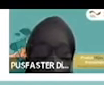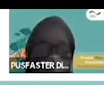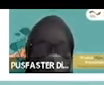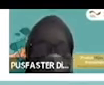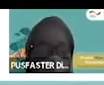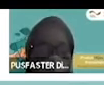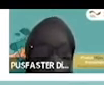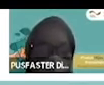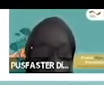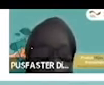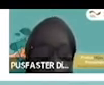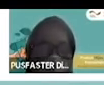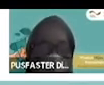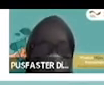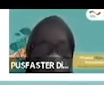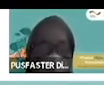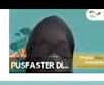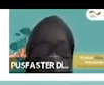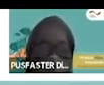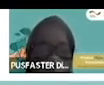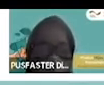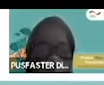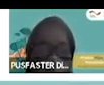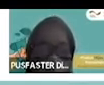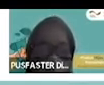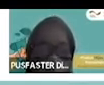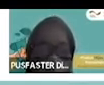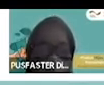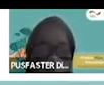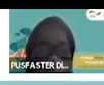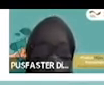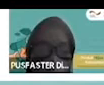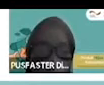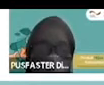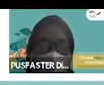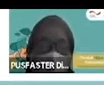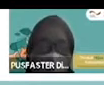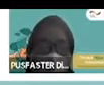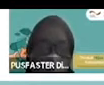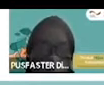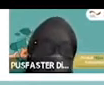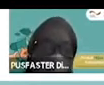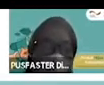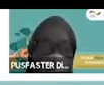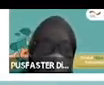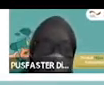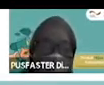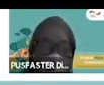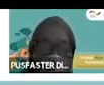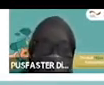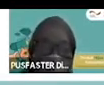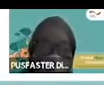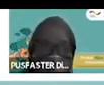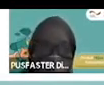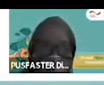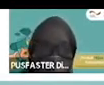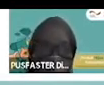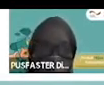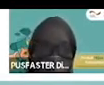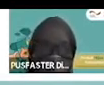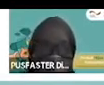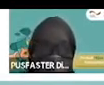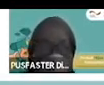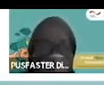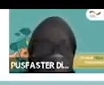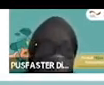unit kerja kami pusat fasilitasi penerapan standar instrumen Lingkungan Hidup dan Kehutanan mungkin kalau yang